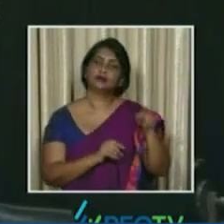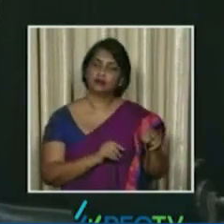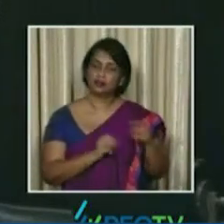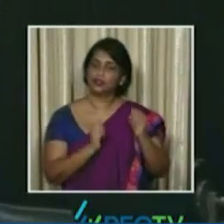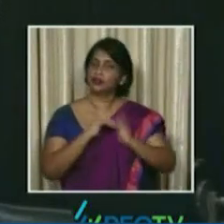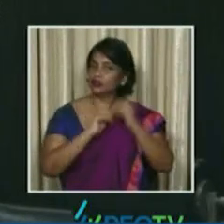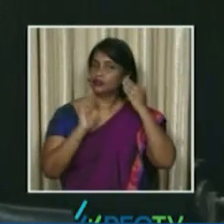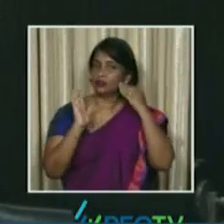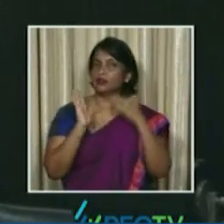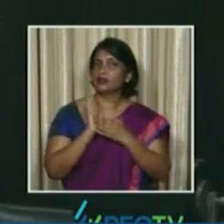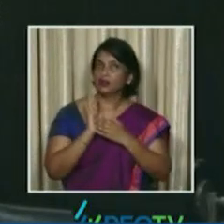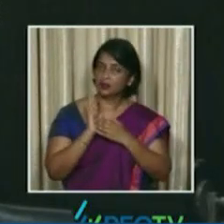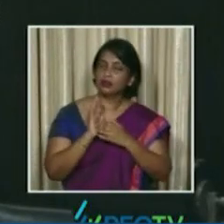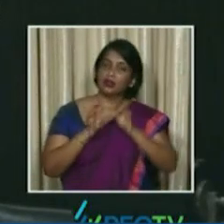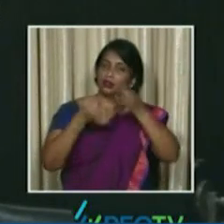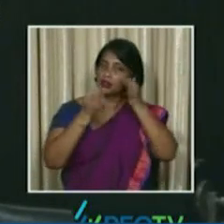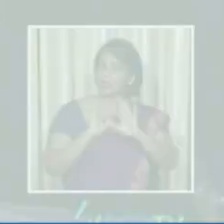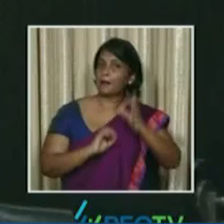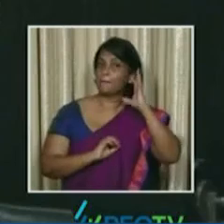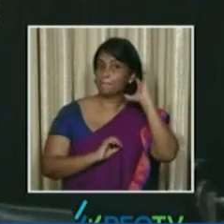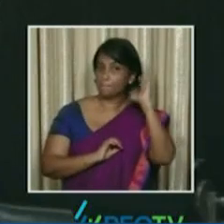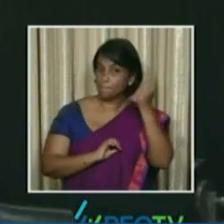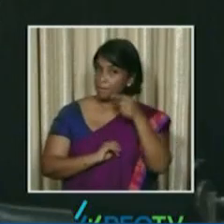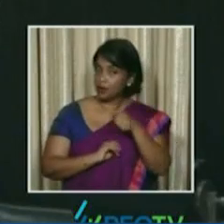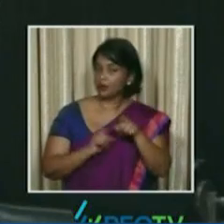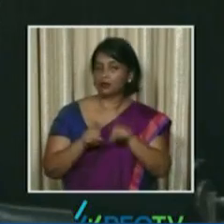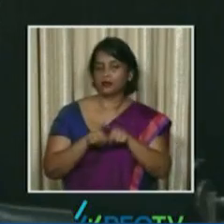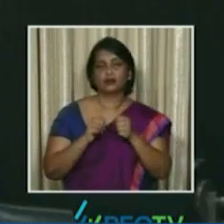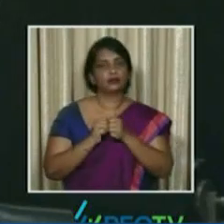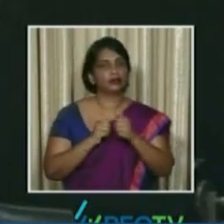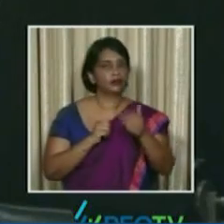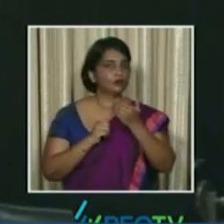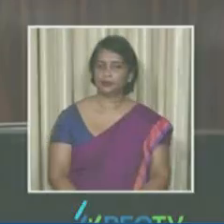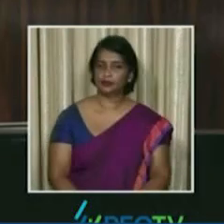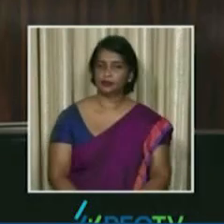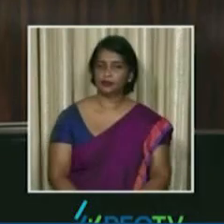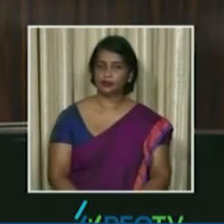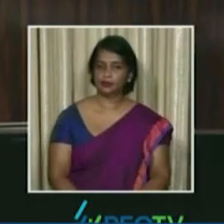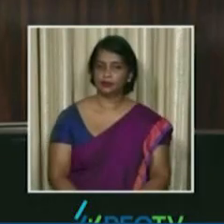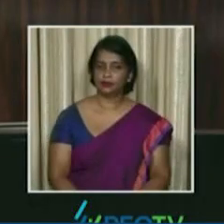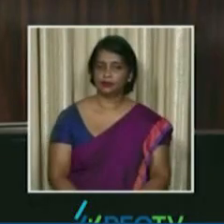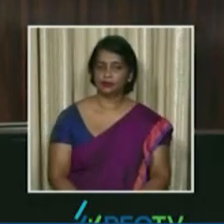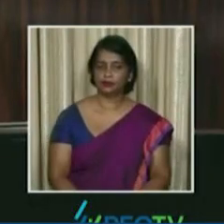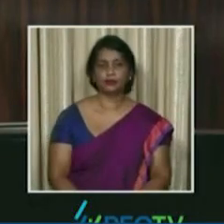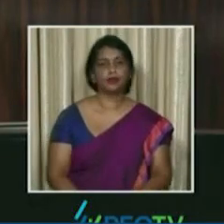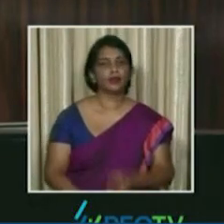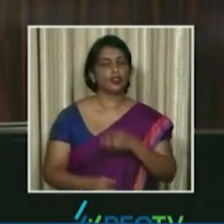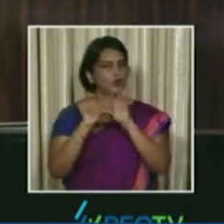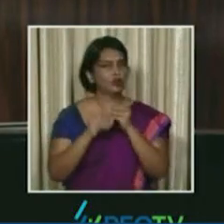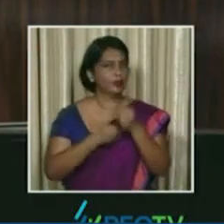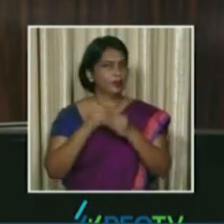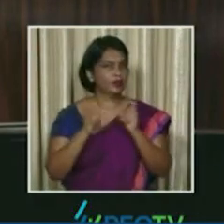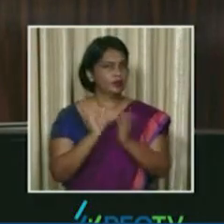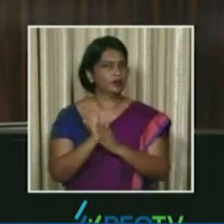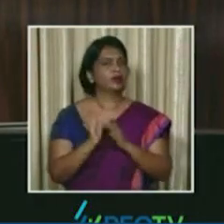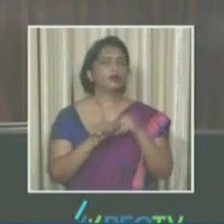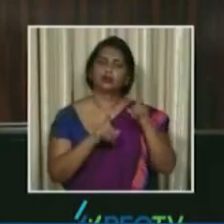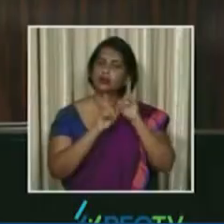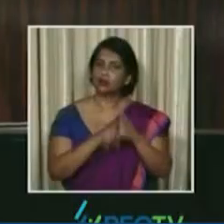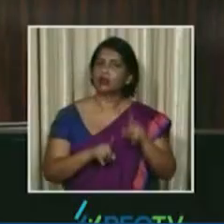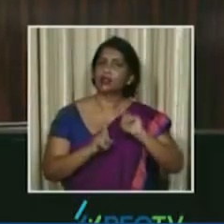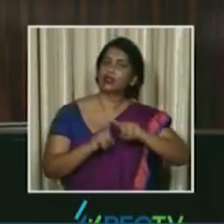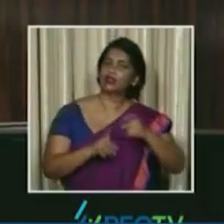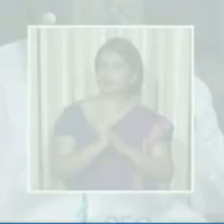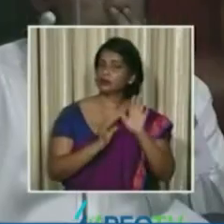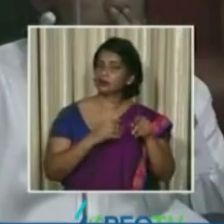කටයුතු පිළිබඳව වඩා ඵලදායීතාවයක් ඇතුව කටයුතු කරන්න පුළුවන්කමක් ලැබෙන්නේ. ව්‍යාපාර කාරක සභාවේ ඒ වගේම අනිකුත්